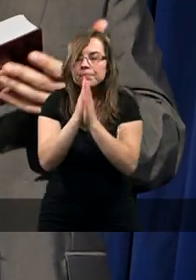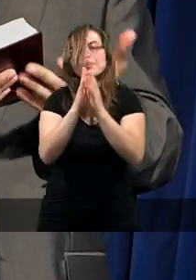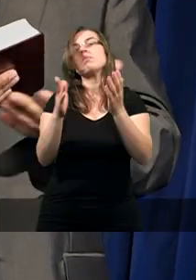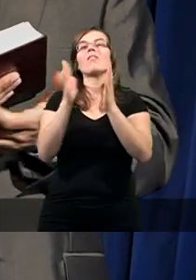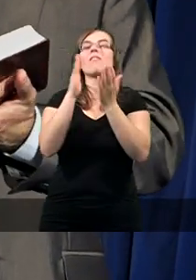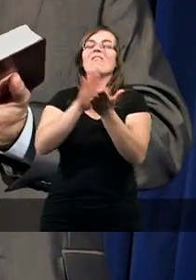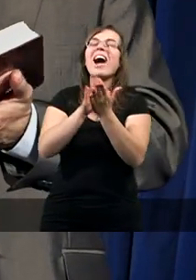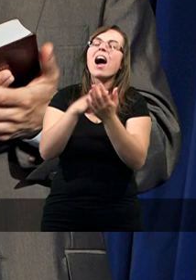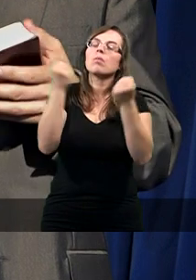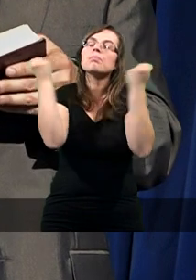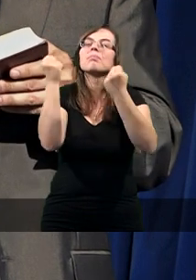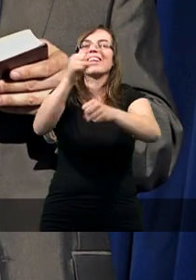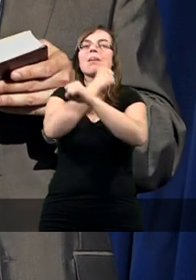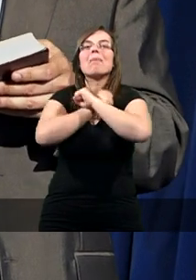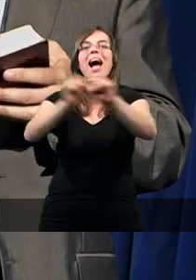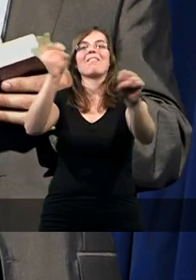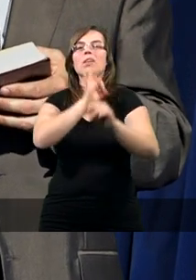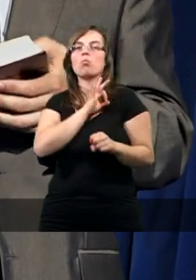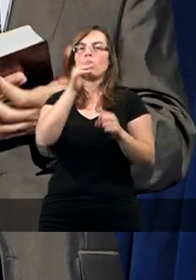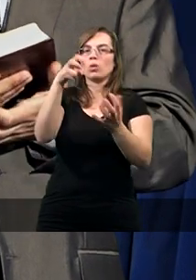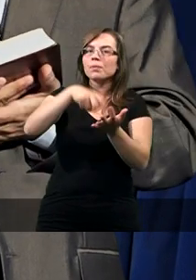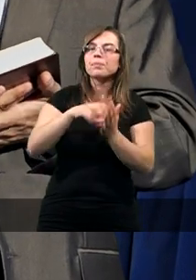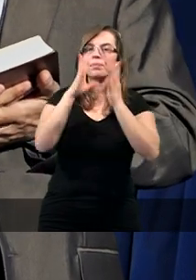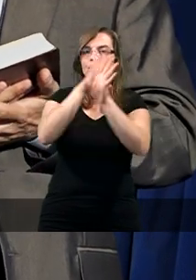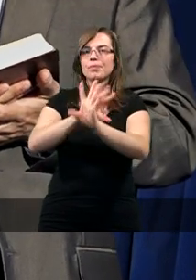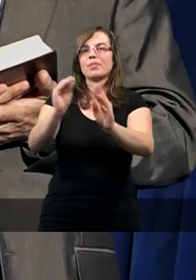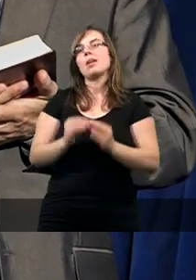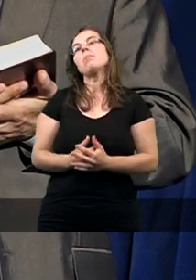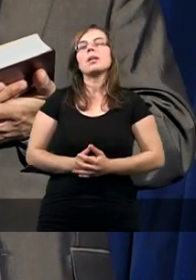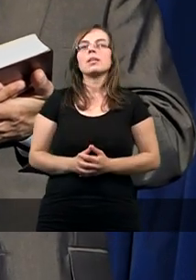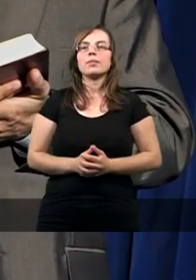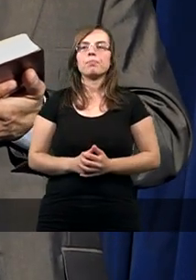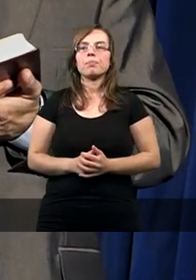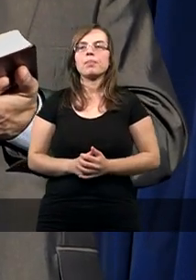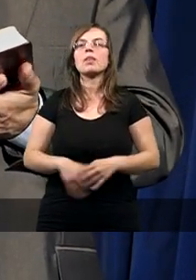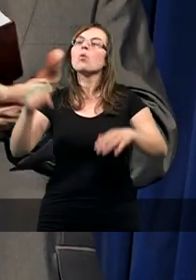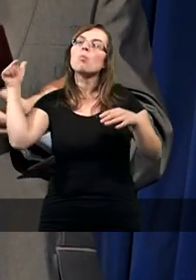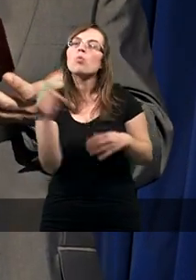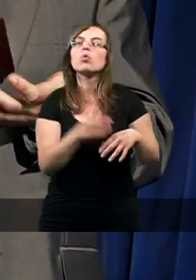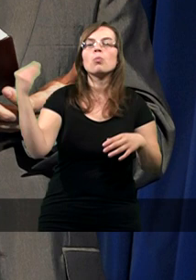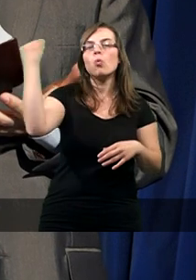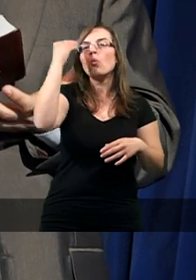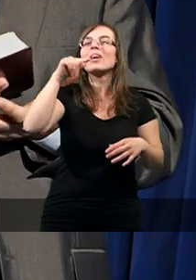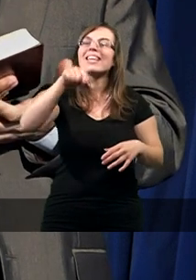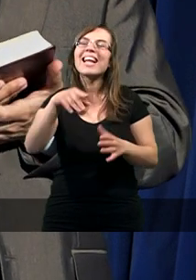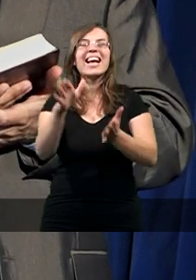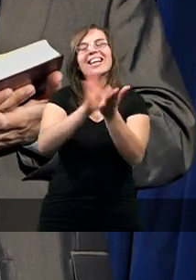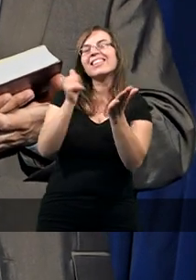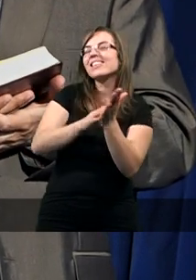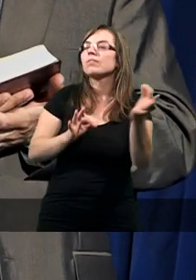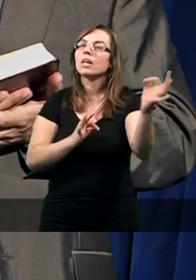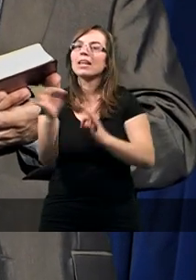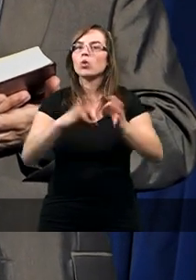jako zmartwychwstałemu Zbawicielowi. We need to learn from the story of Mary Magdalene. Musimy uczyć się z tej